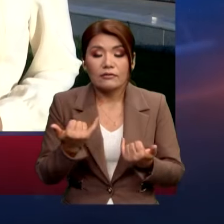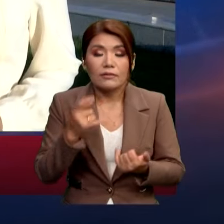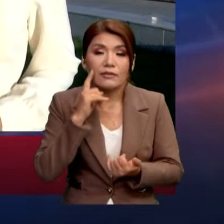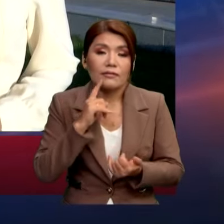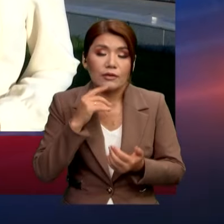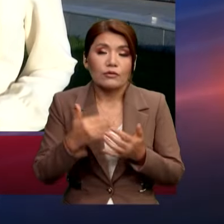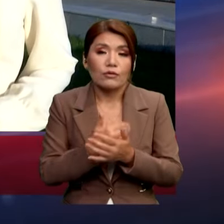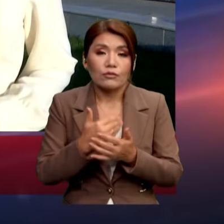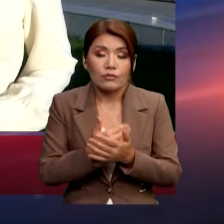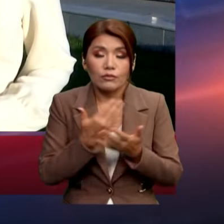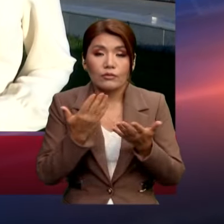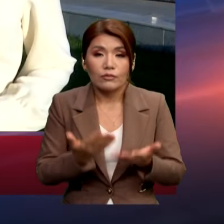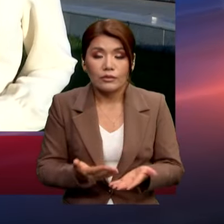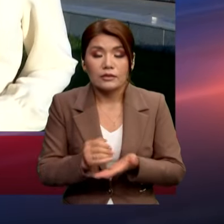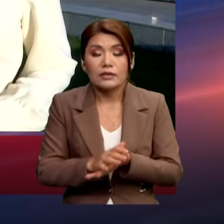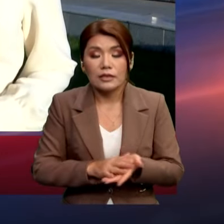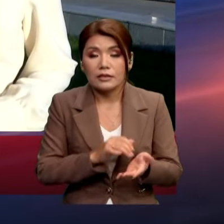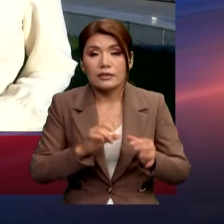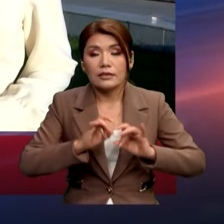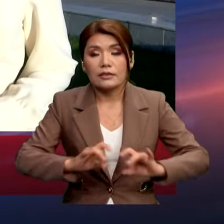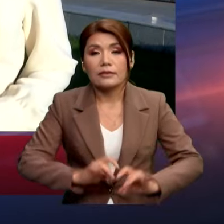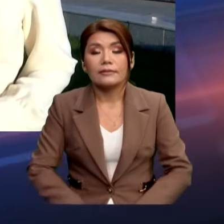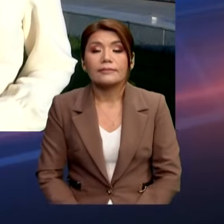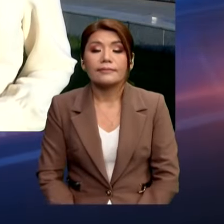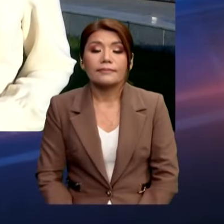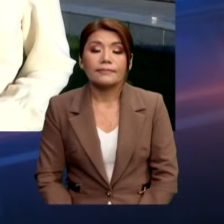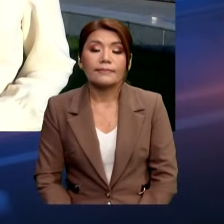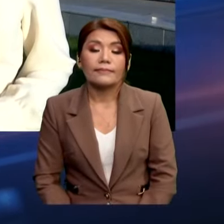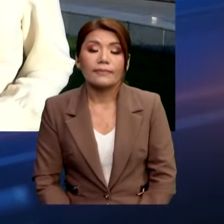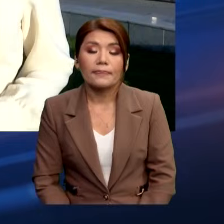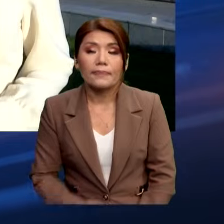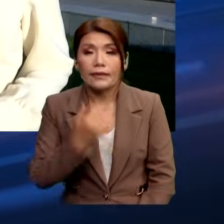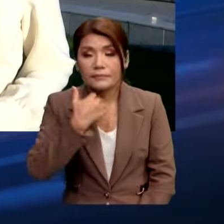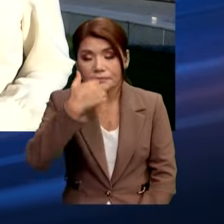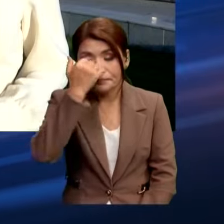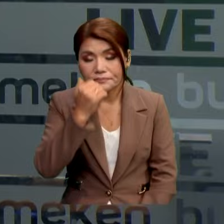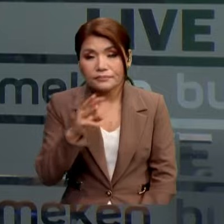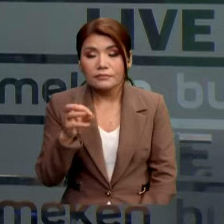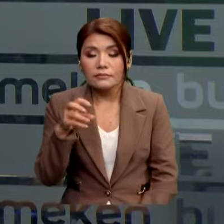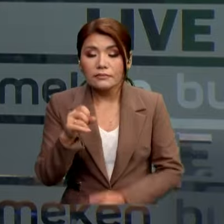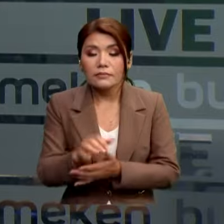менде бар ақпар осы. Сөз тізгінін өзіңізге қайтардым. Рахмет, Маржан. Жалғастырамыз.